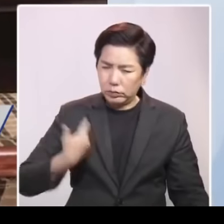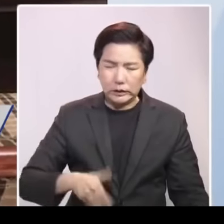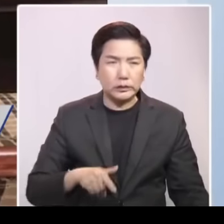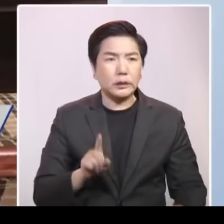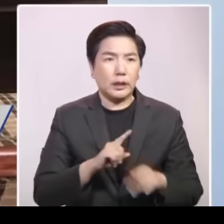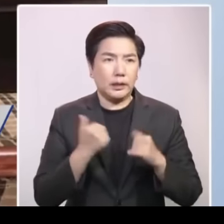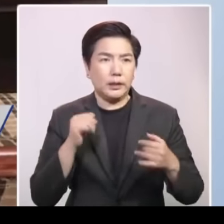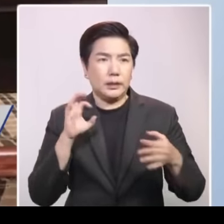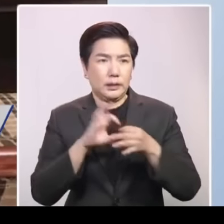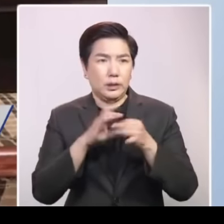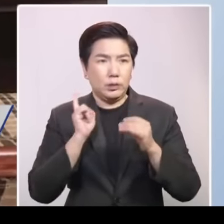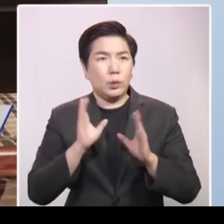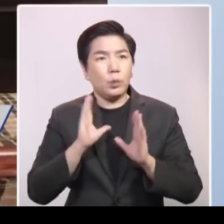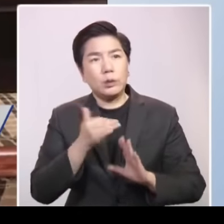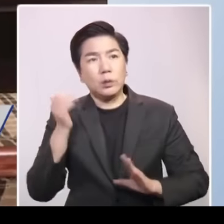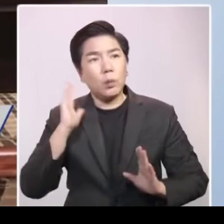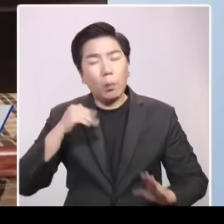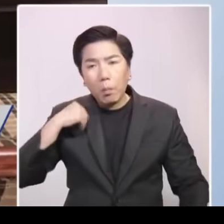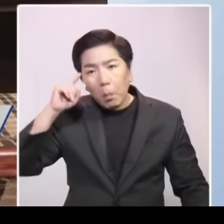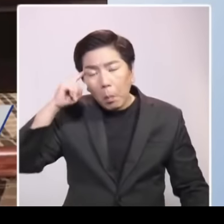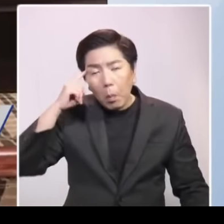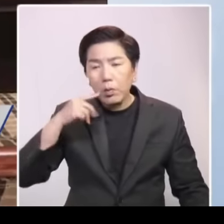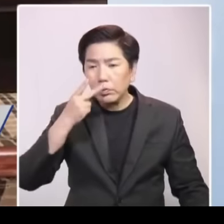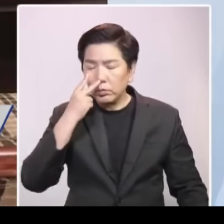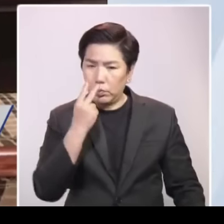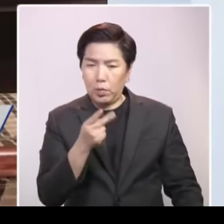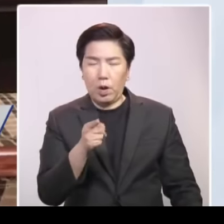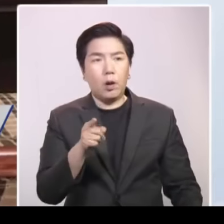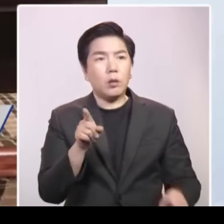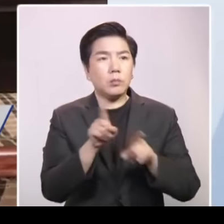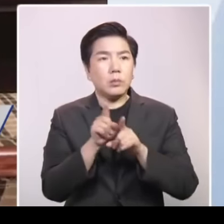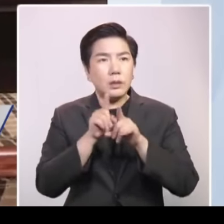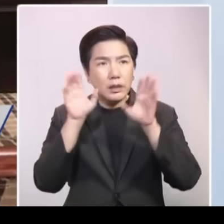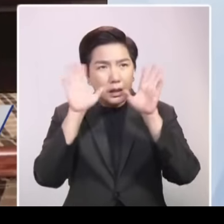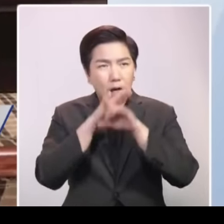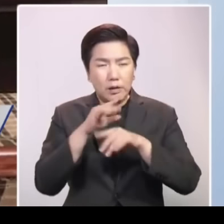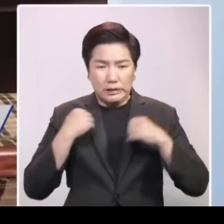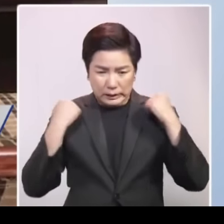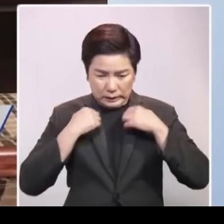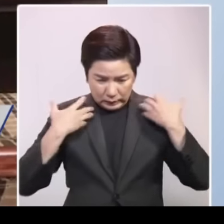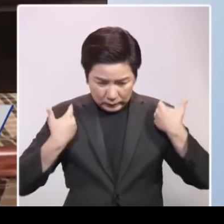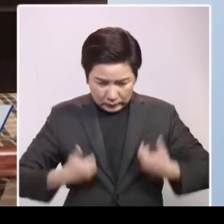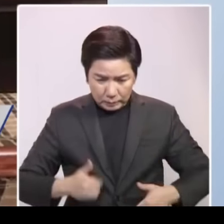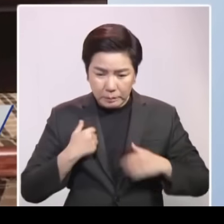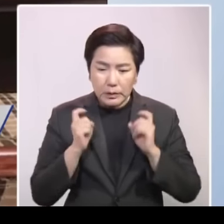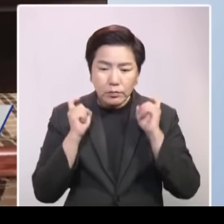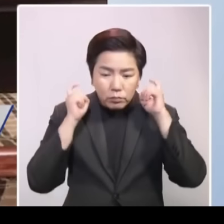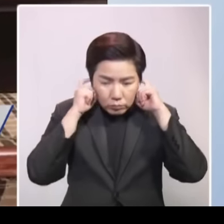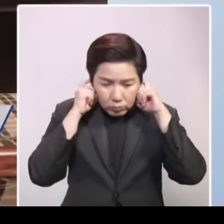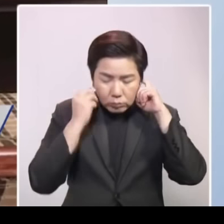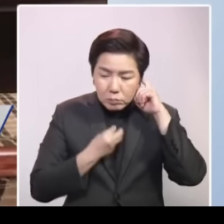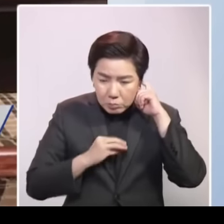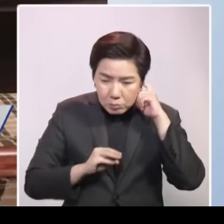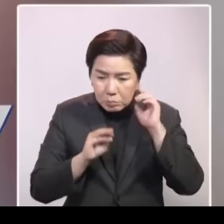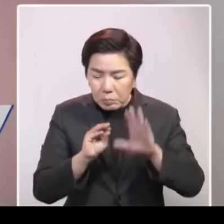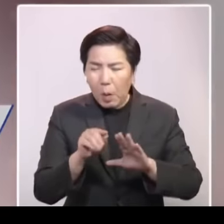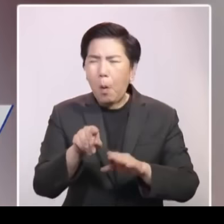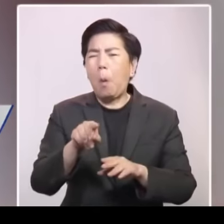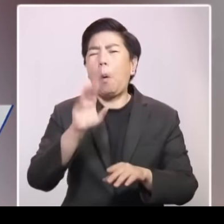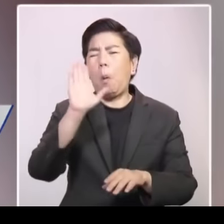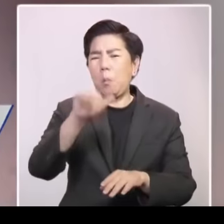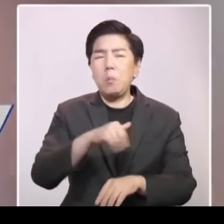เอาจริงๆถ้าเกิดว่าคนอื่นที่ไม่รู้เรื่องเลยเนี่ยดูปุ๊บจากการแต่งกายจากหูฟังของหมอก็เข้าใจว่าคือ